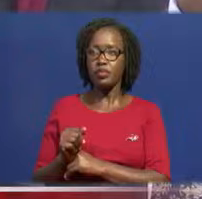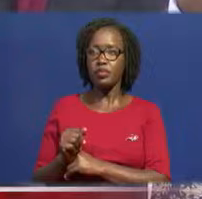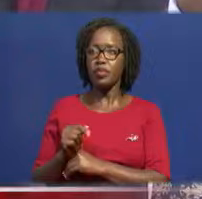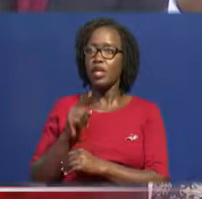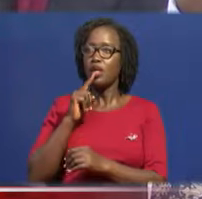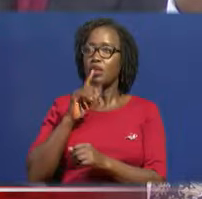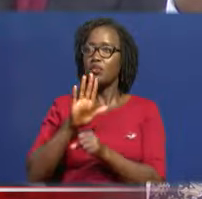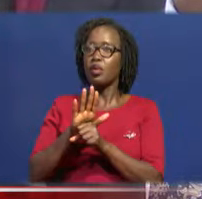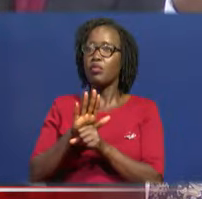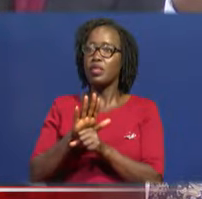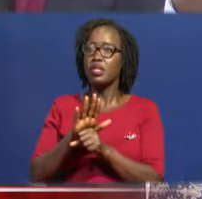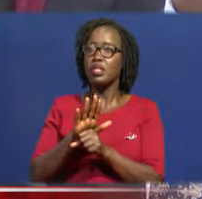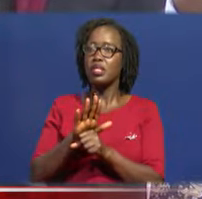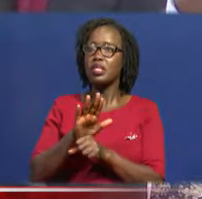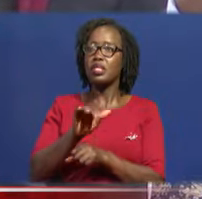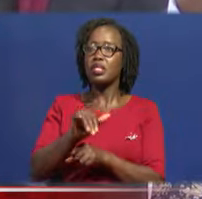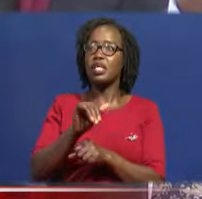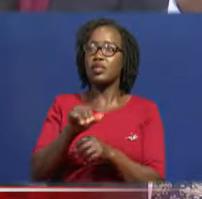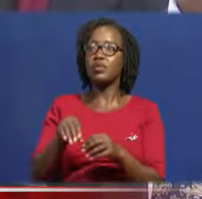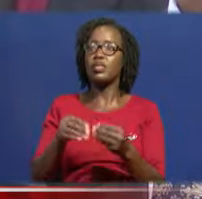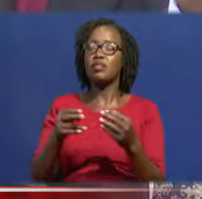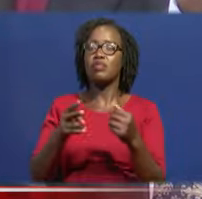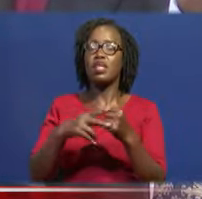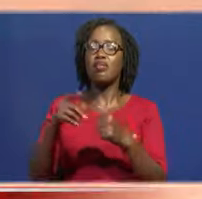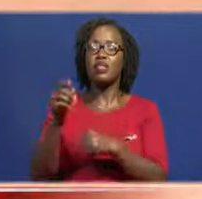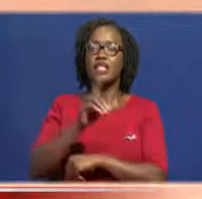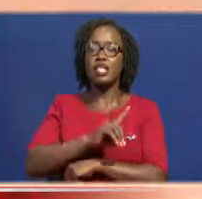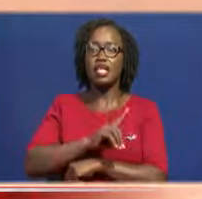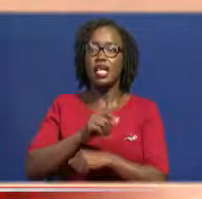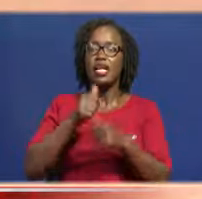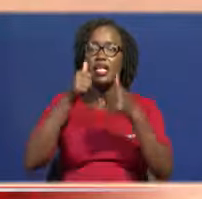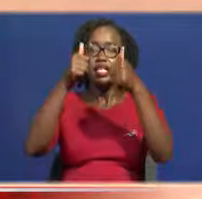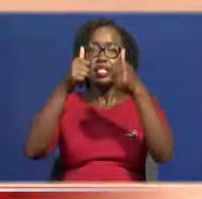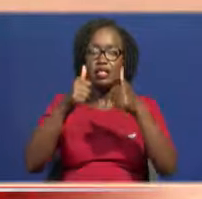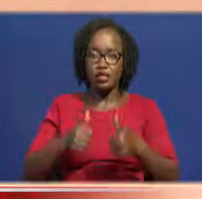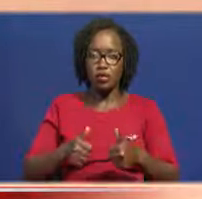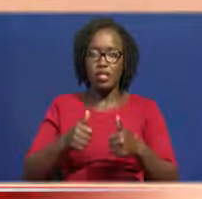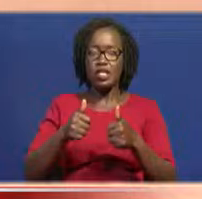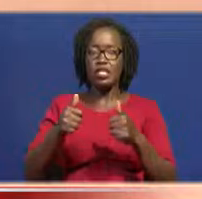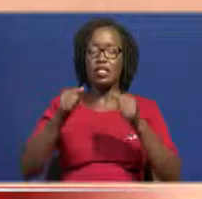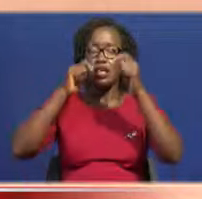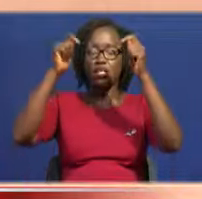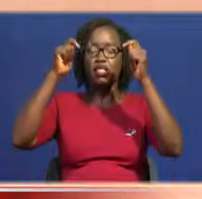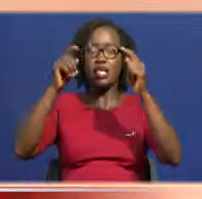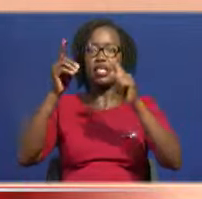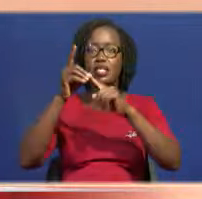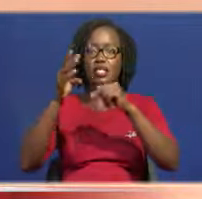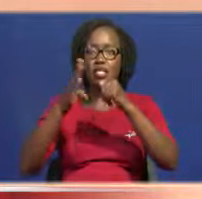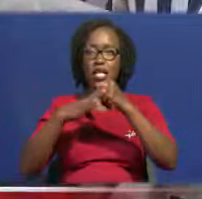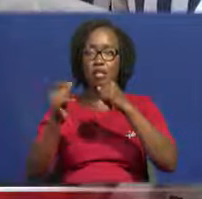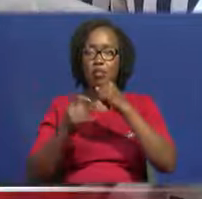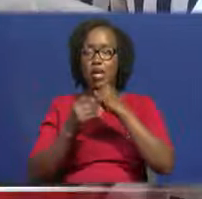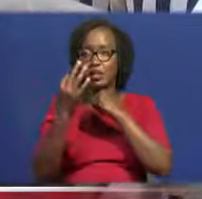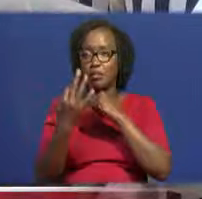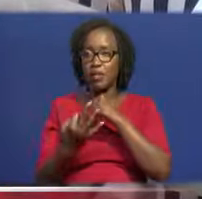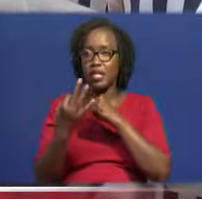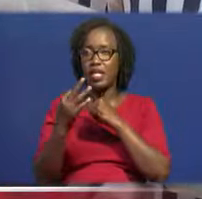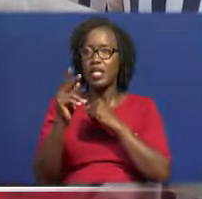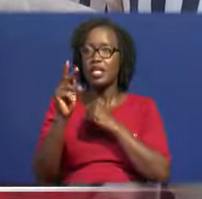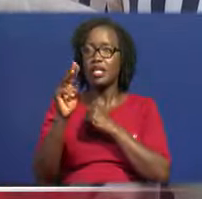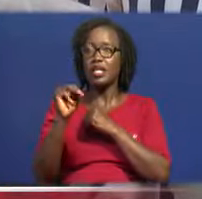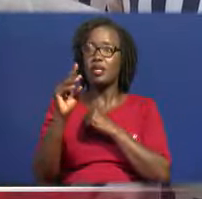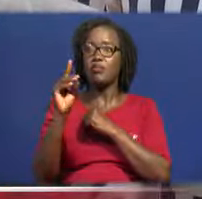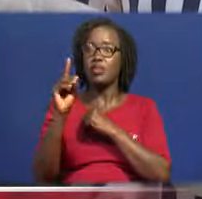Promised that we are going to give a 7-day strike notice. Mnamo tarehe 6 mwezi huu wa Machi, chama cha madaktari